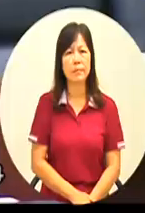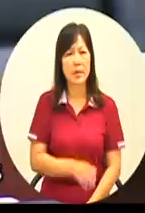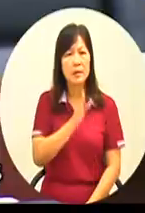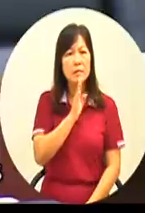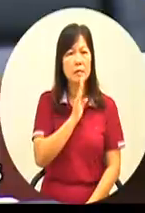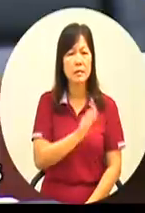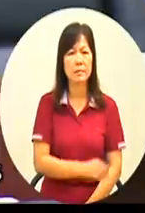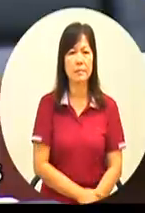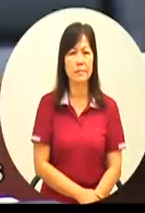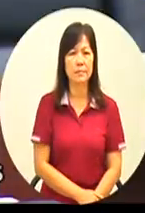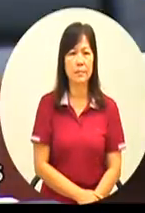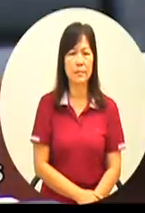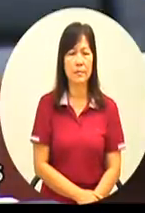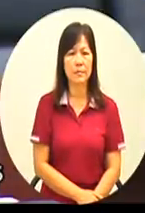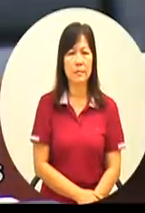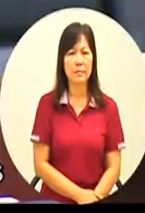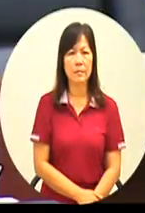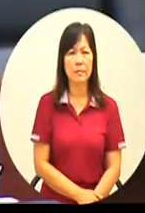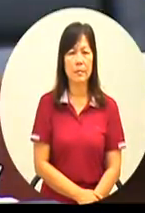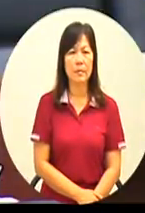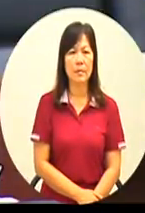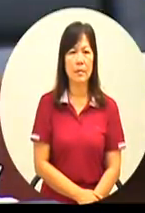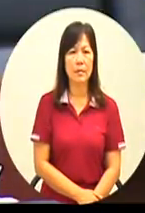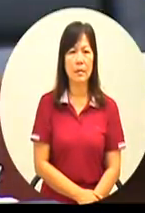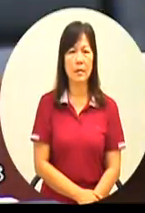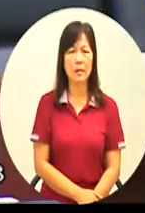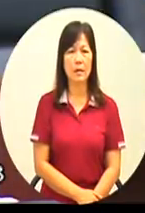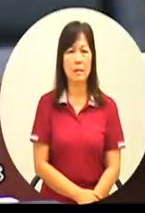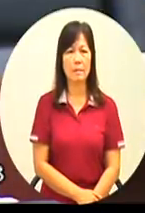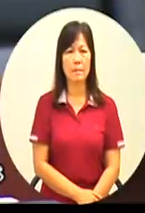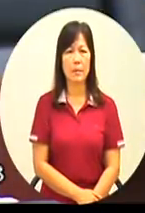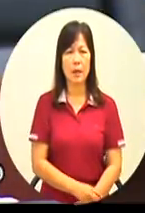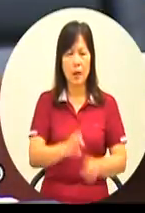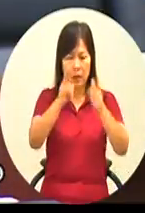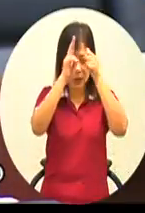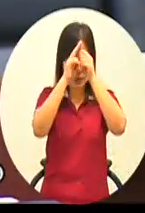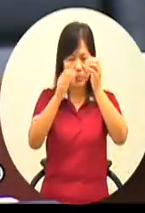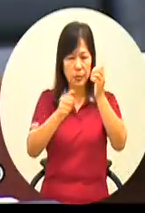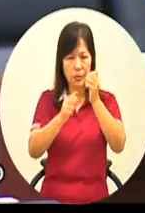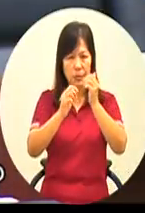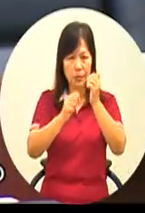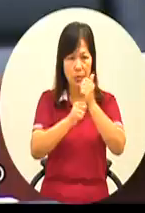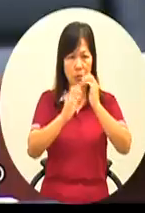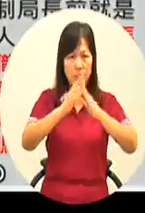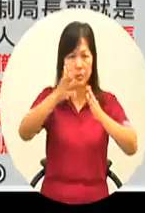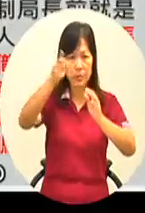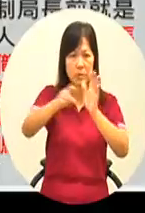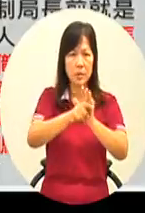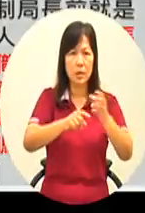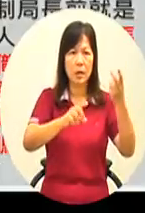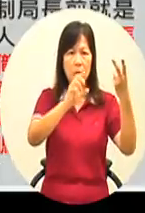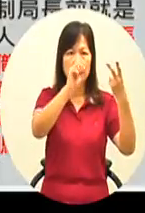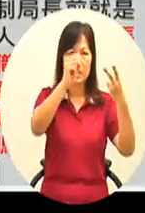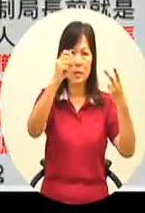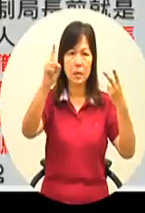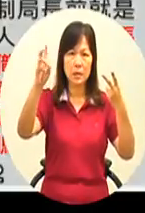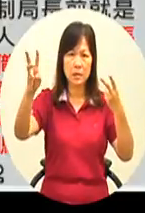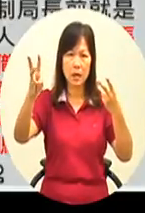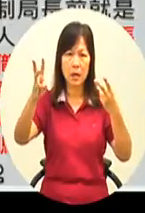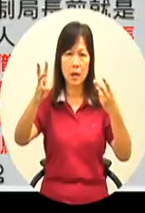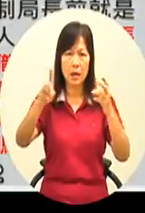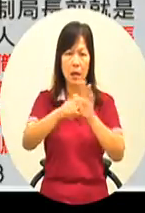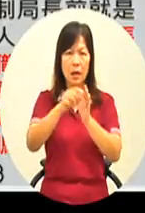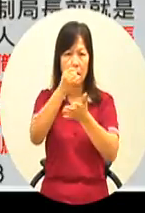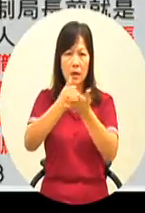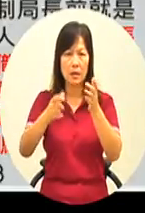是来，谢谢你，先请坐哈。许副市长呢，是在2013年8月5日离开了高雄